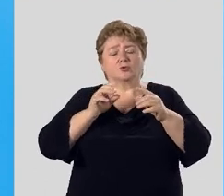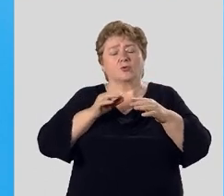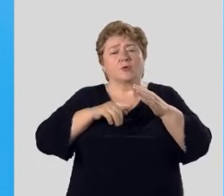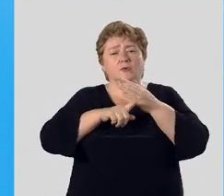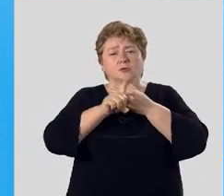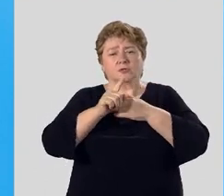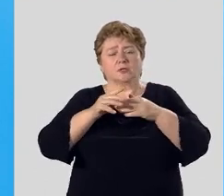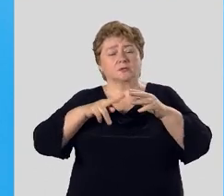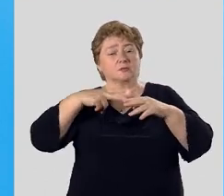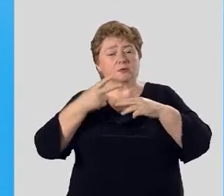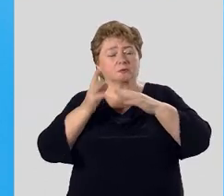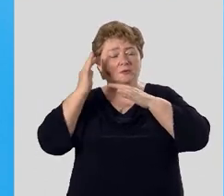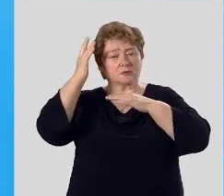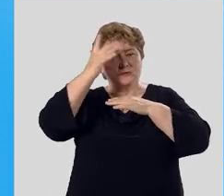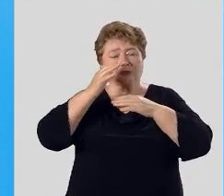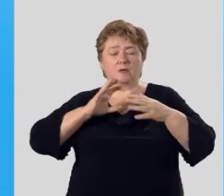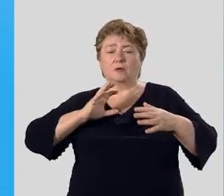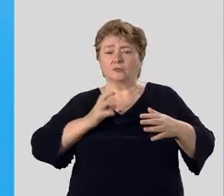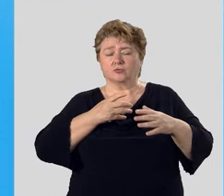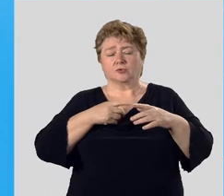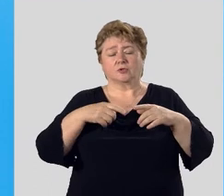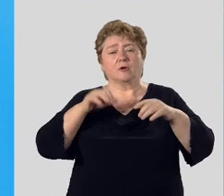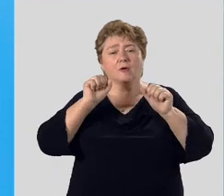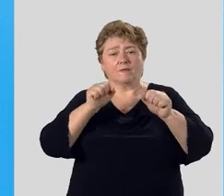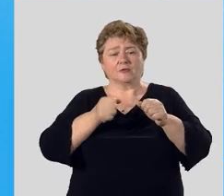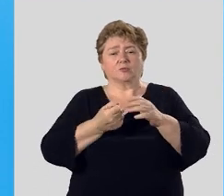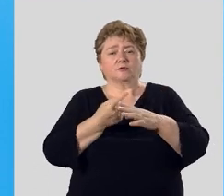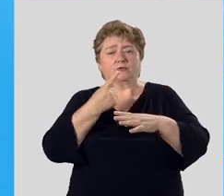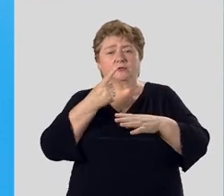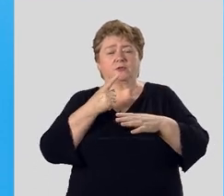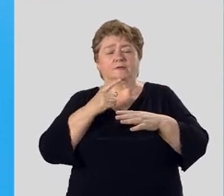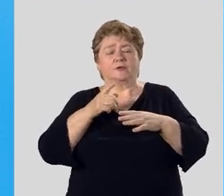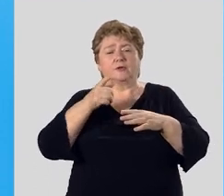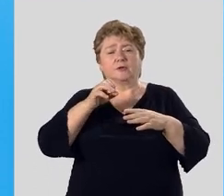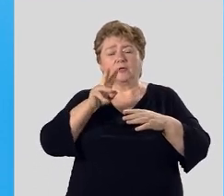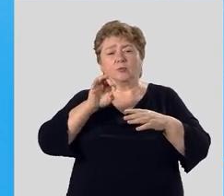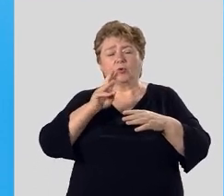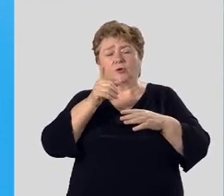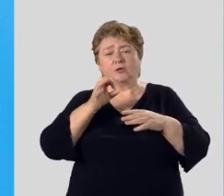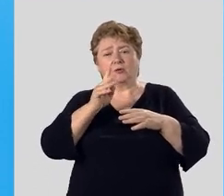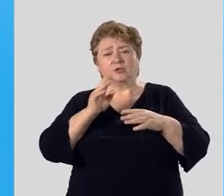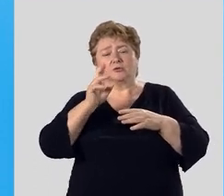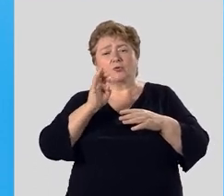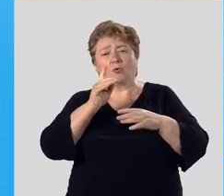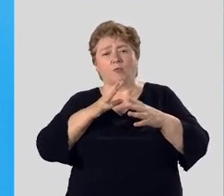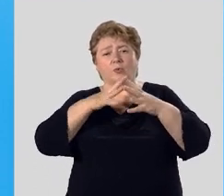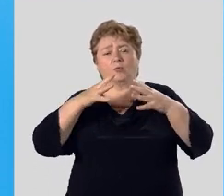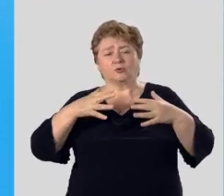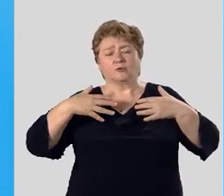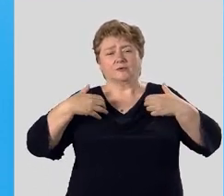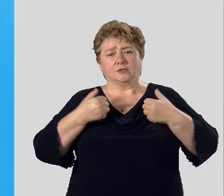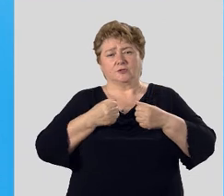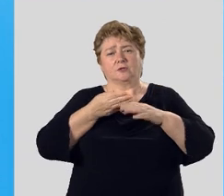приводит к потере сознания, судорогам. Также возможно возникновение гипогликемической комы при большой